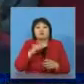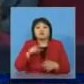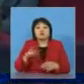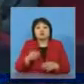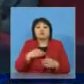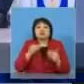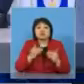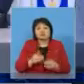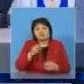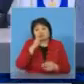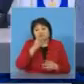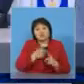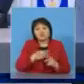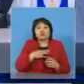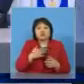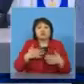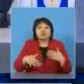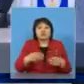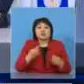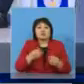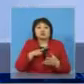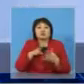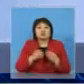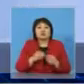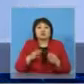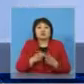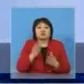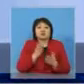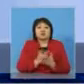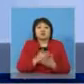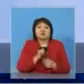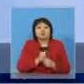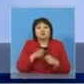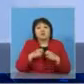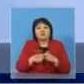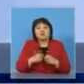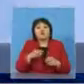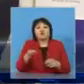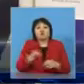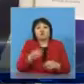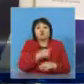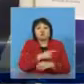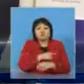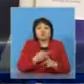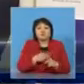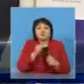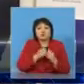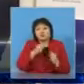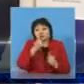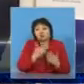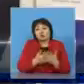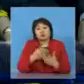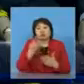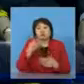кадров, низкая заработная плата и слабая материально-техническая база являются основной проблемой в области медицины. Ежегодно